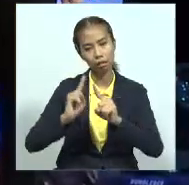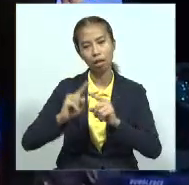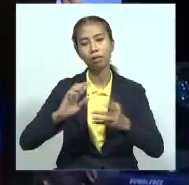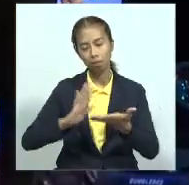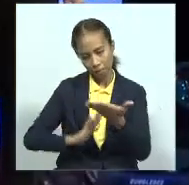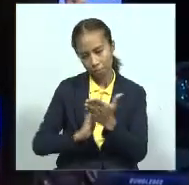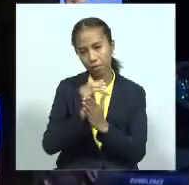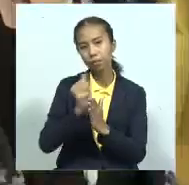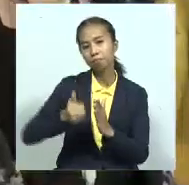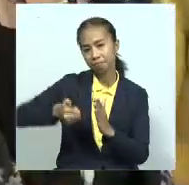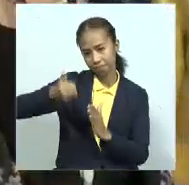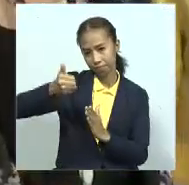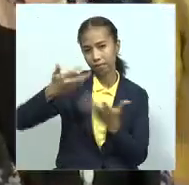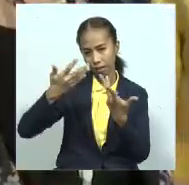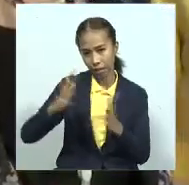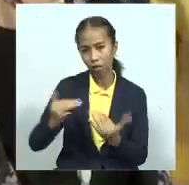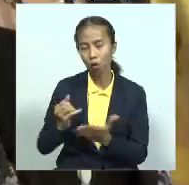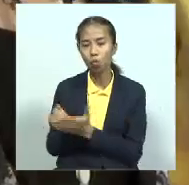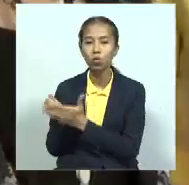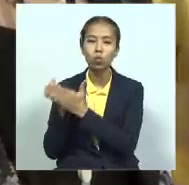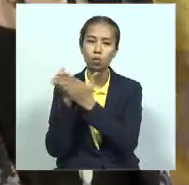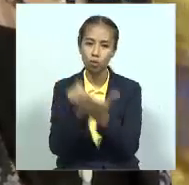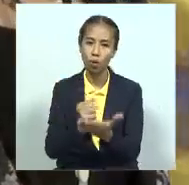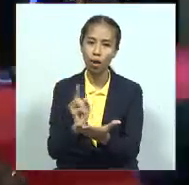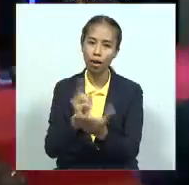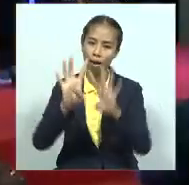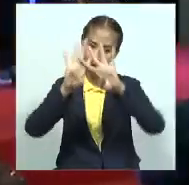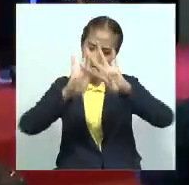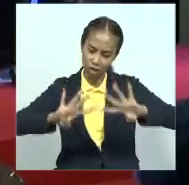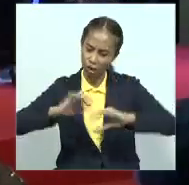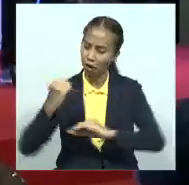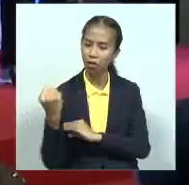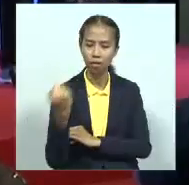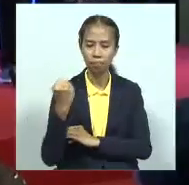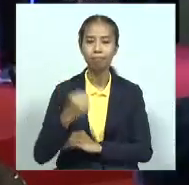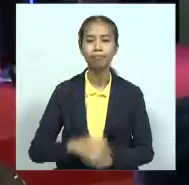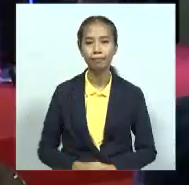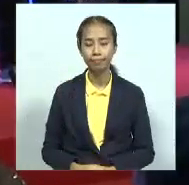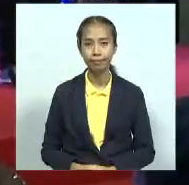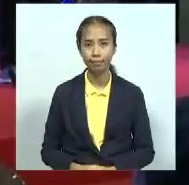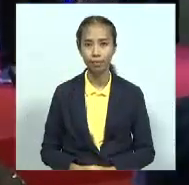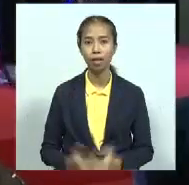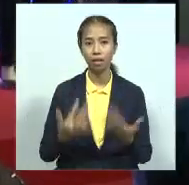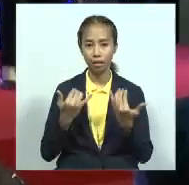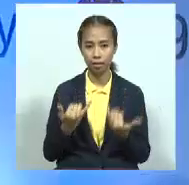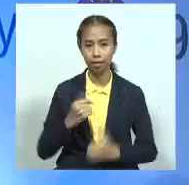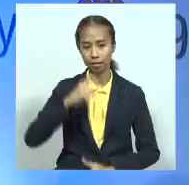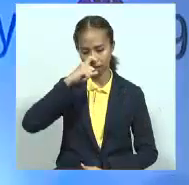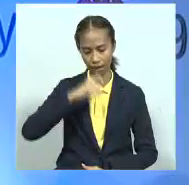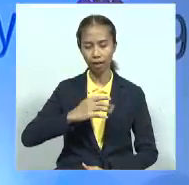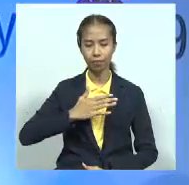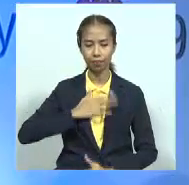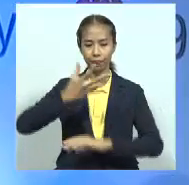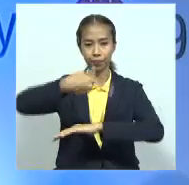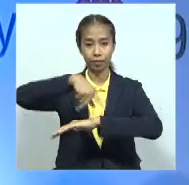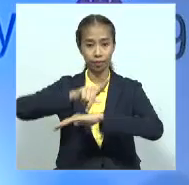ความสำเร็จขึ้นเป็นลำดับและจะเป็นส่วนช่วยในการเสริมอาเซียนให้แข็งแกร่งยิ่งขึ้นทั้งนี้ในส่วนของไทยในฐานะประ